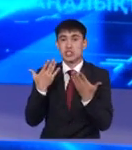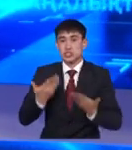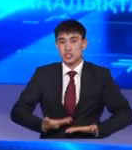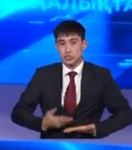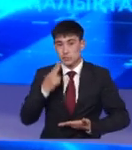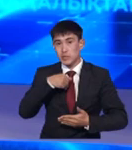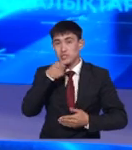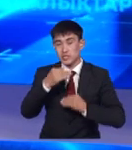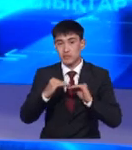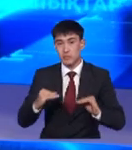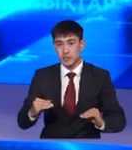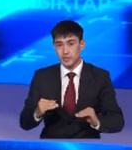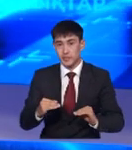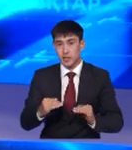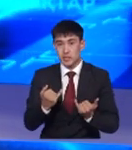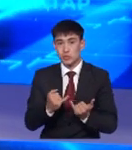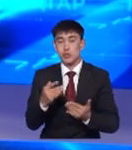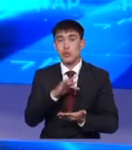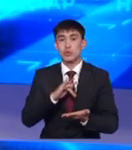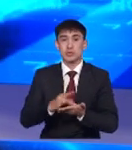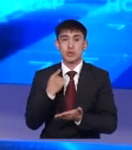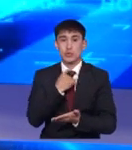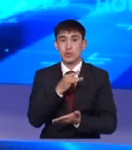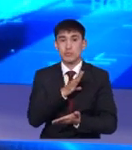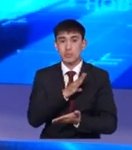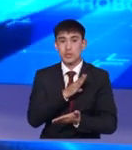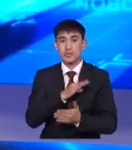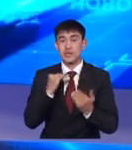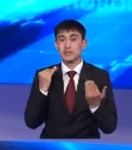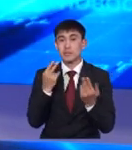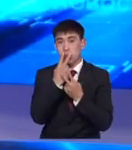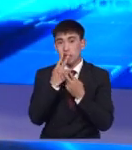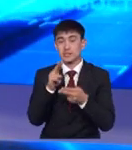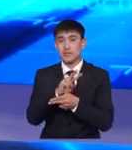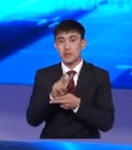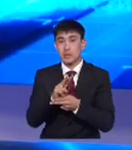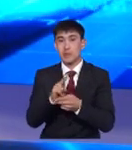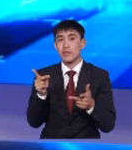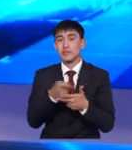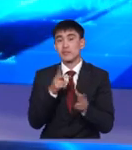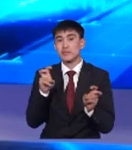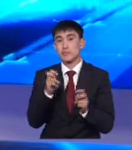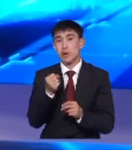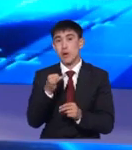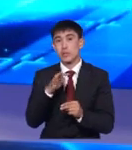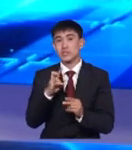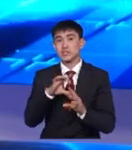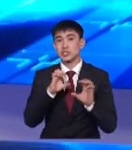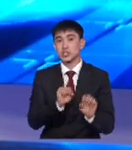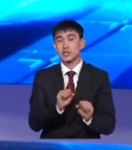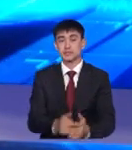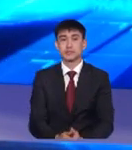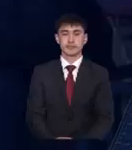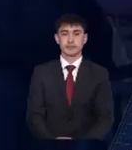жизнь подрастающего поколения. Накануне в городе Талдыкорган состоялся закрытый показ его фильма под названием «Аула сақшылары».